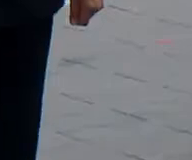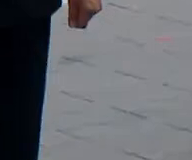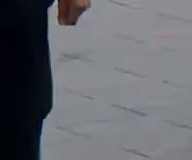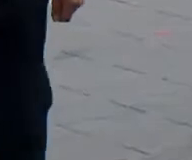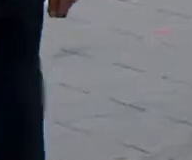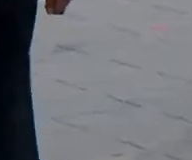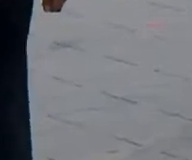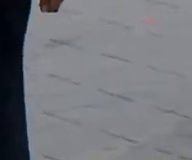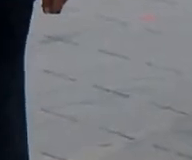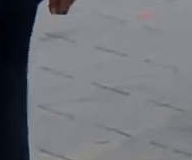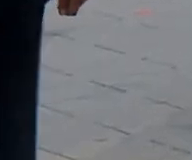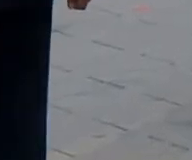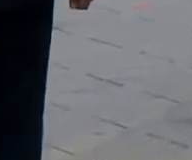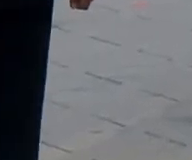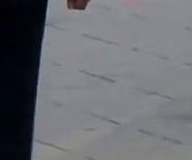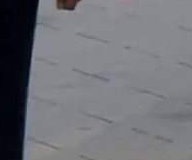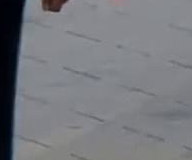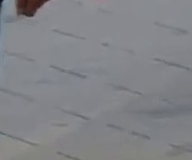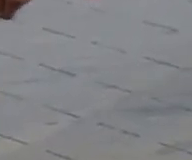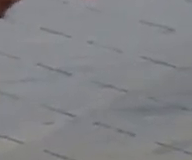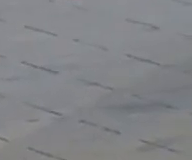kita.